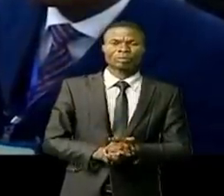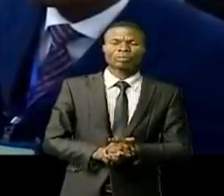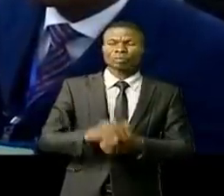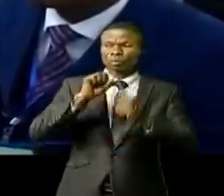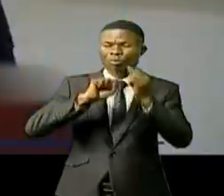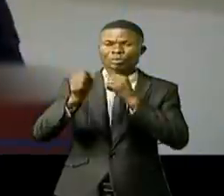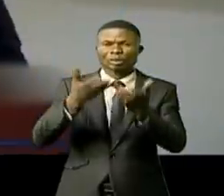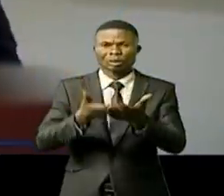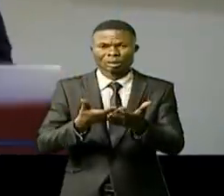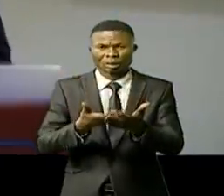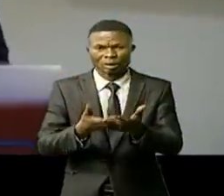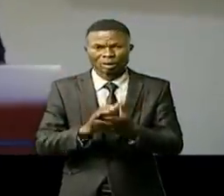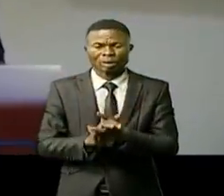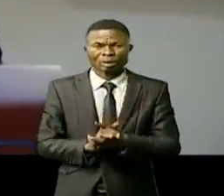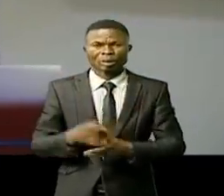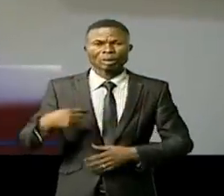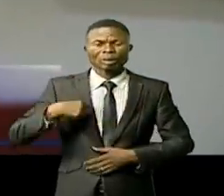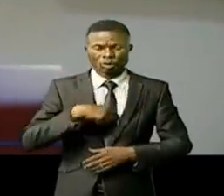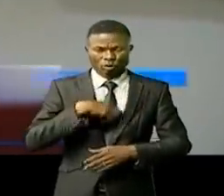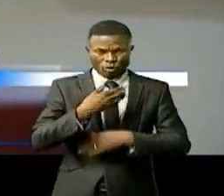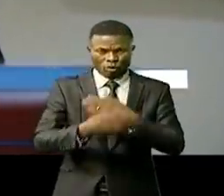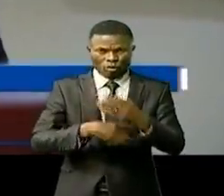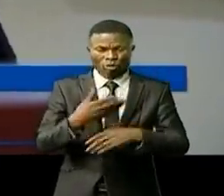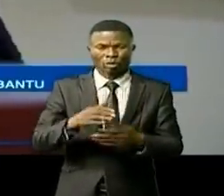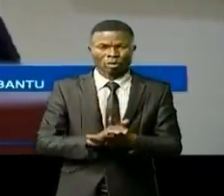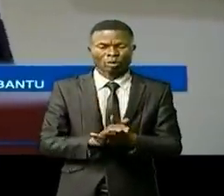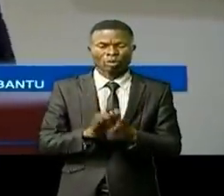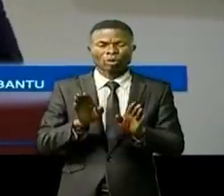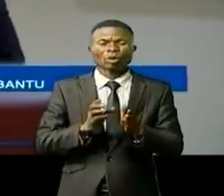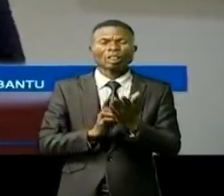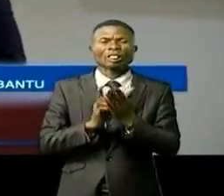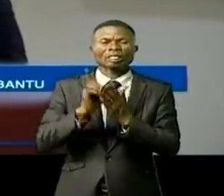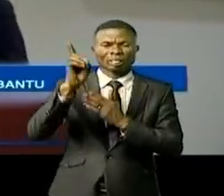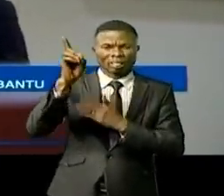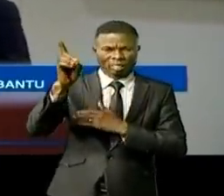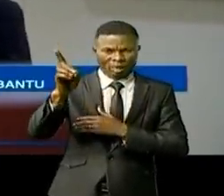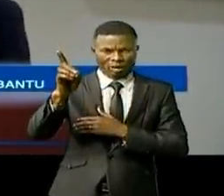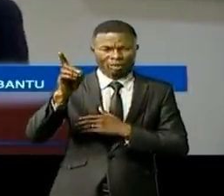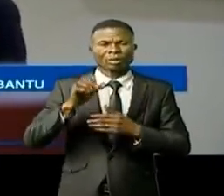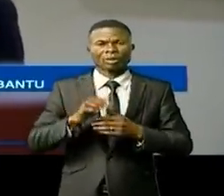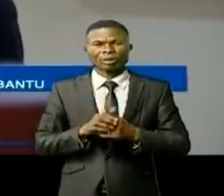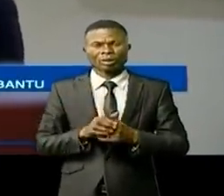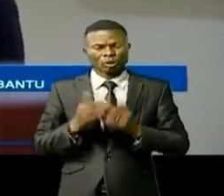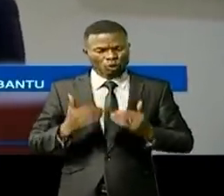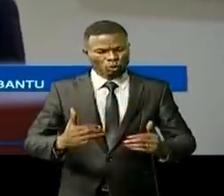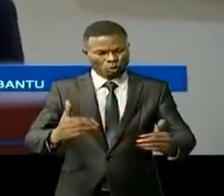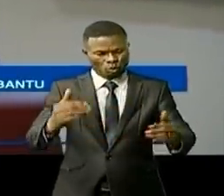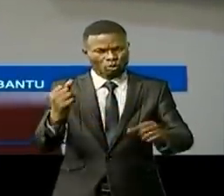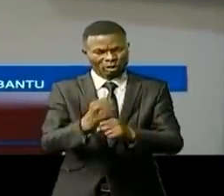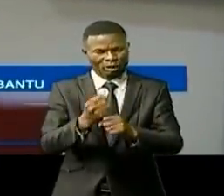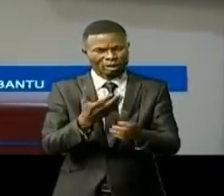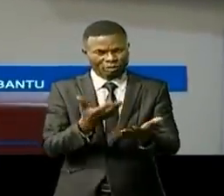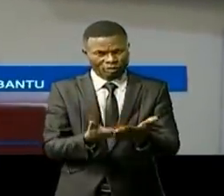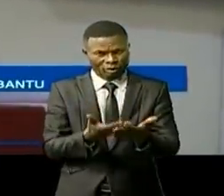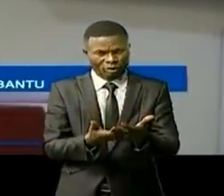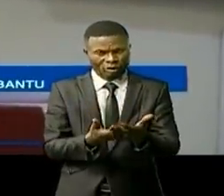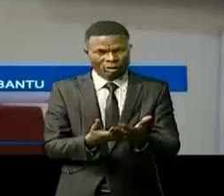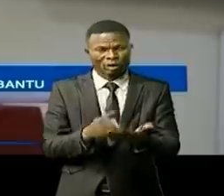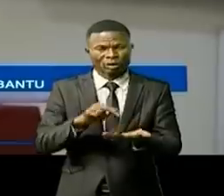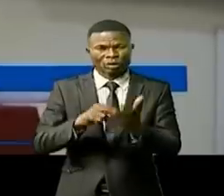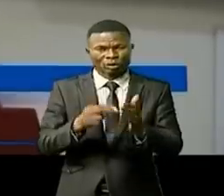conférence, nous allons effectuer des déplacements vers Malembonkoulou pour continuer ce travail, pour qu'il y ait une